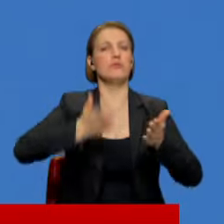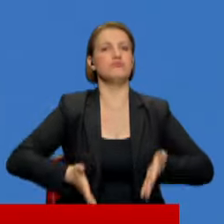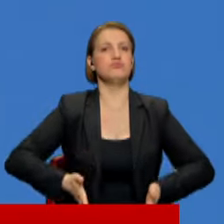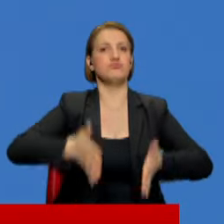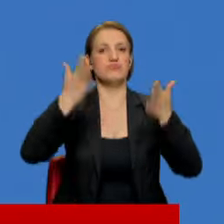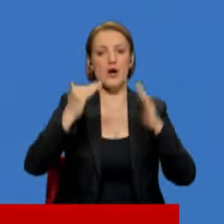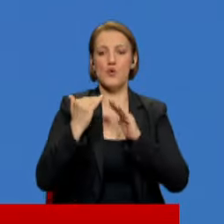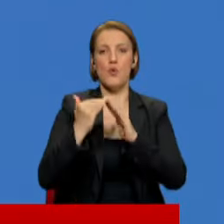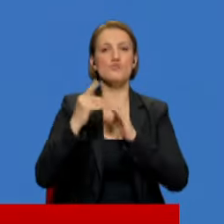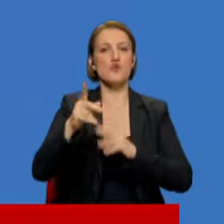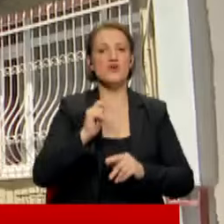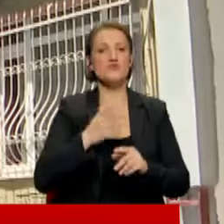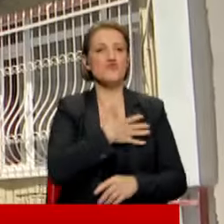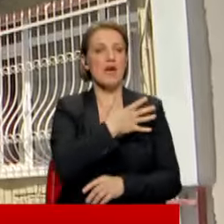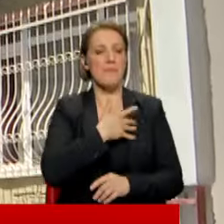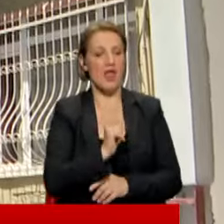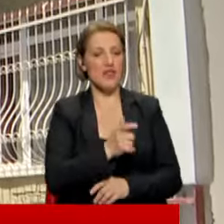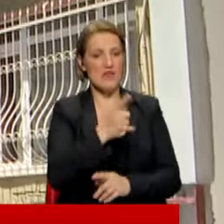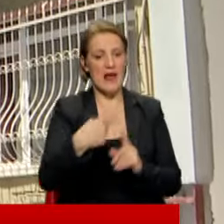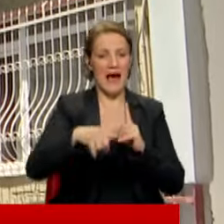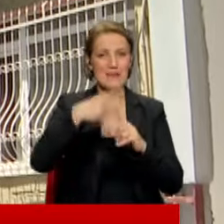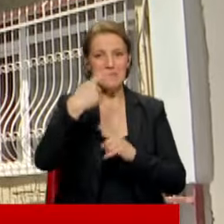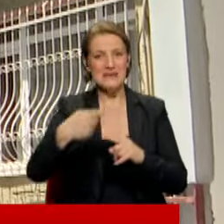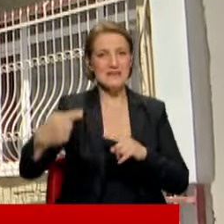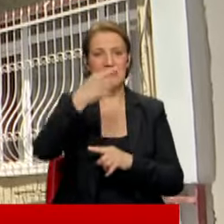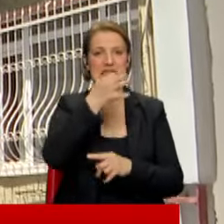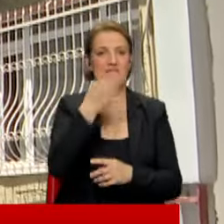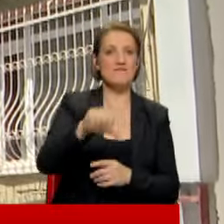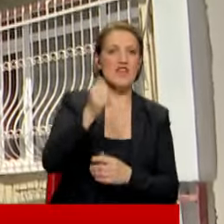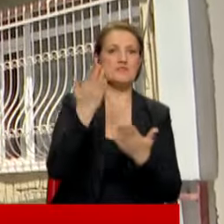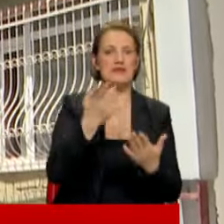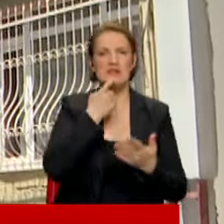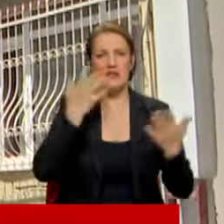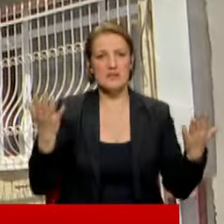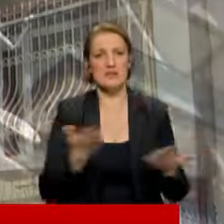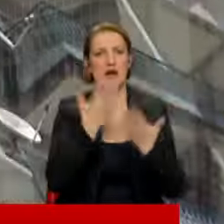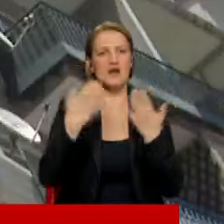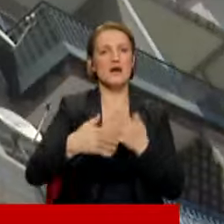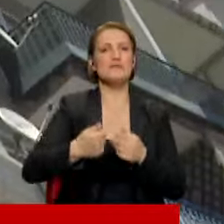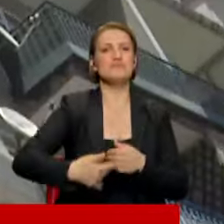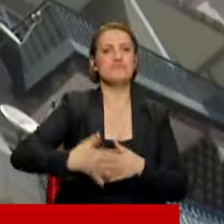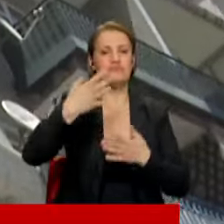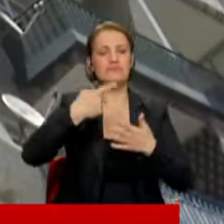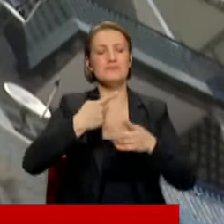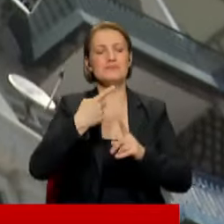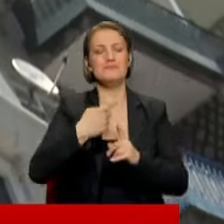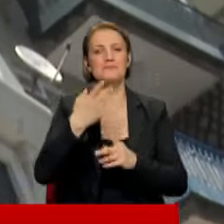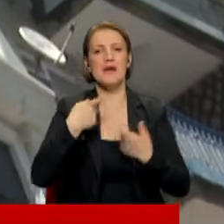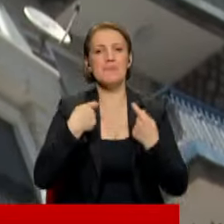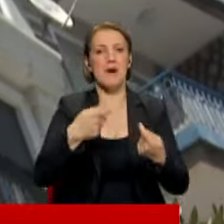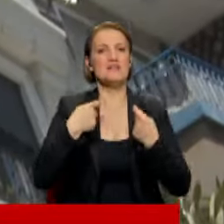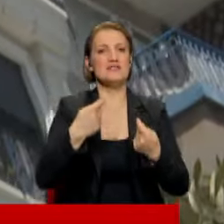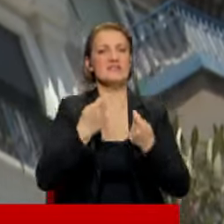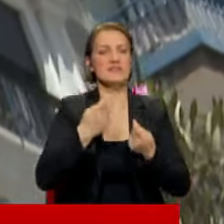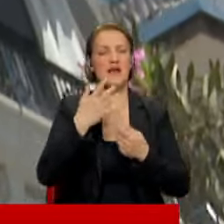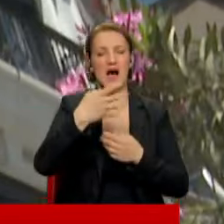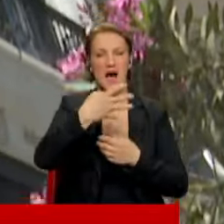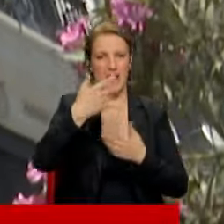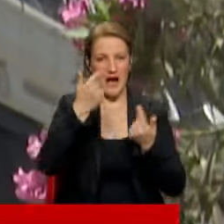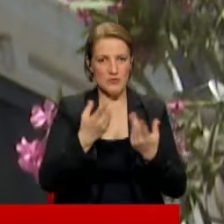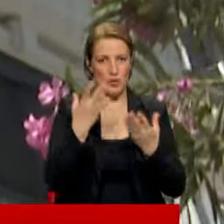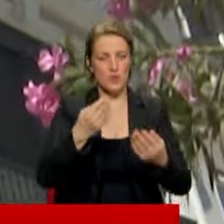komşu CHP'li ilçelerde artı bir kata bile izin verilmedi yıllardır kat sayısı artmaya inşaat maliyeti ağırlaşıyor